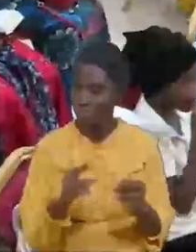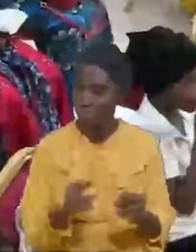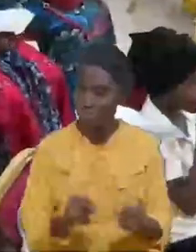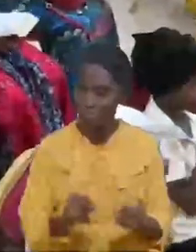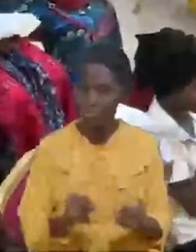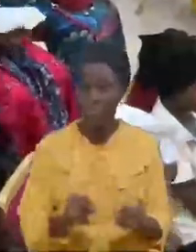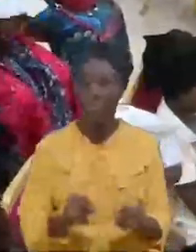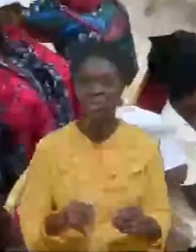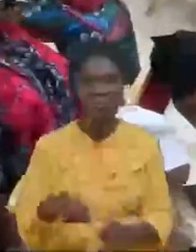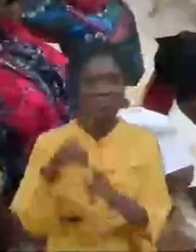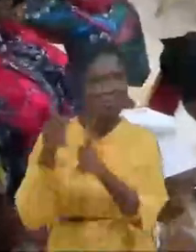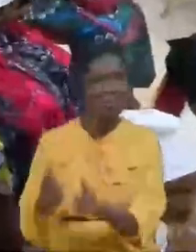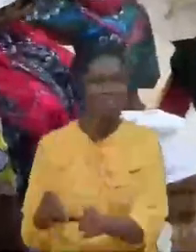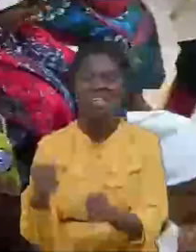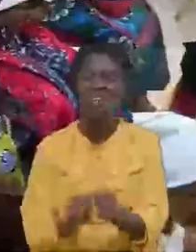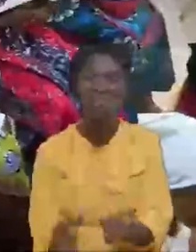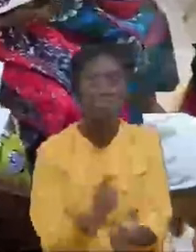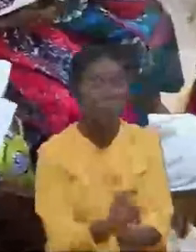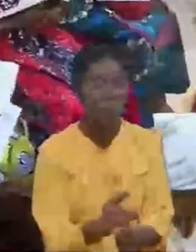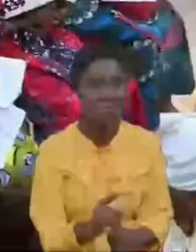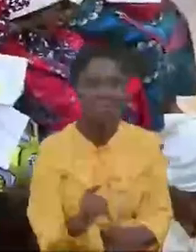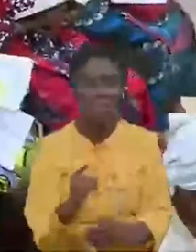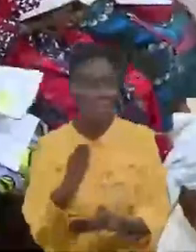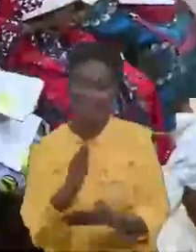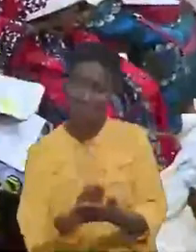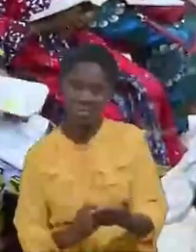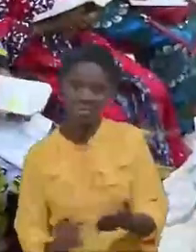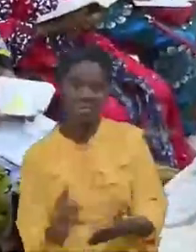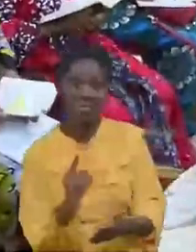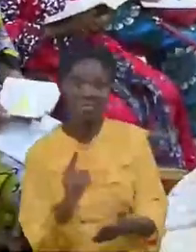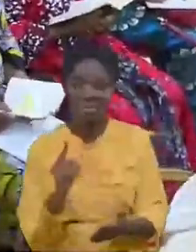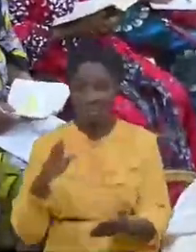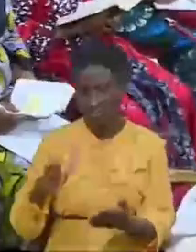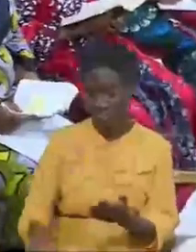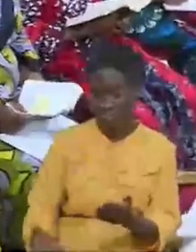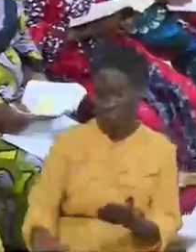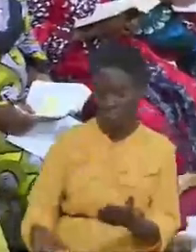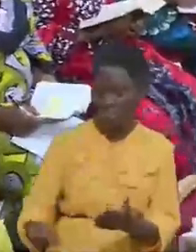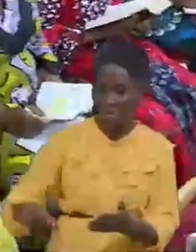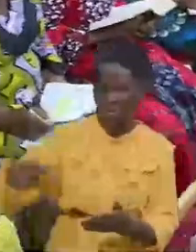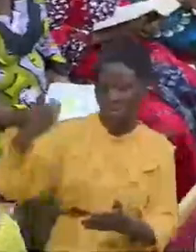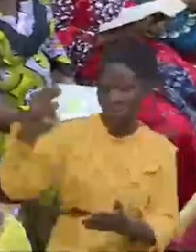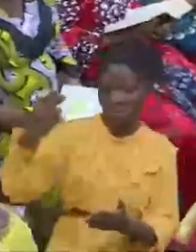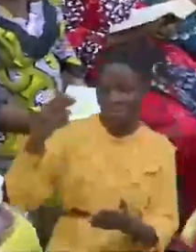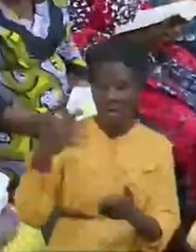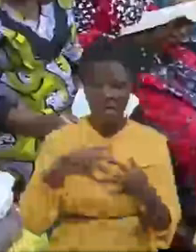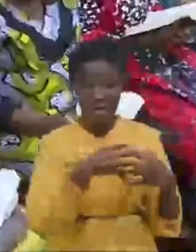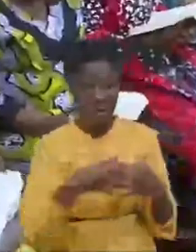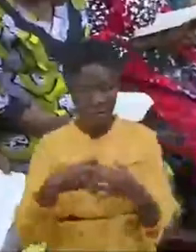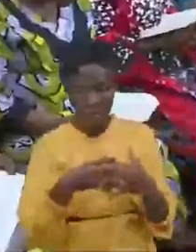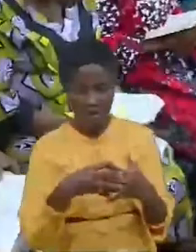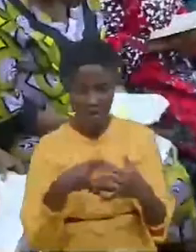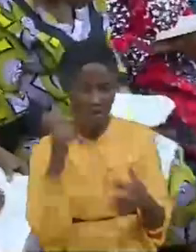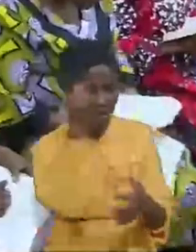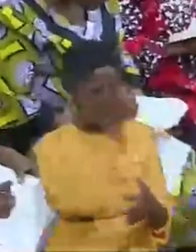monde. » Il y a quelqu'un de haut niveau, un haut cadre en Afrique, quelqu'un en Amérique,